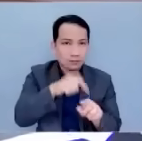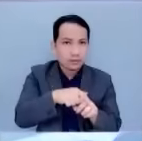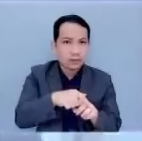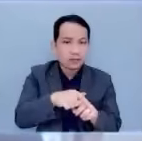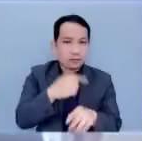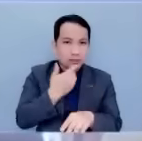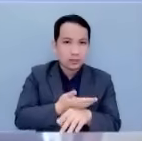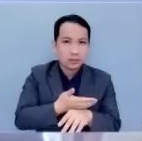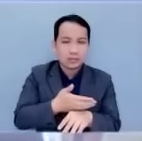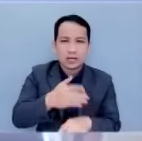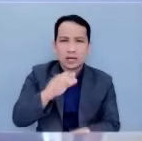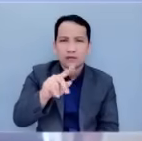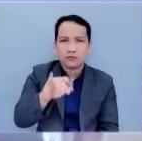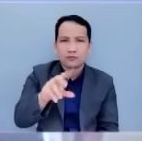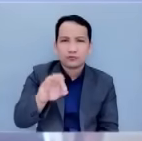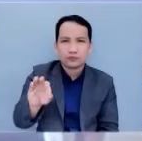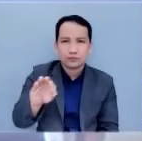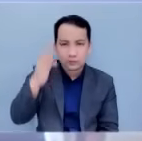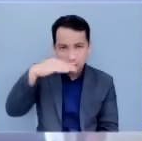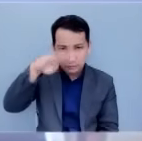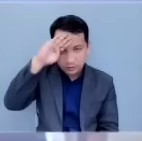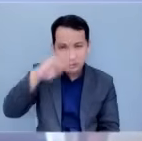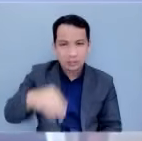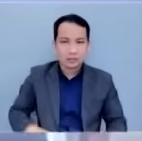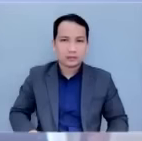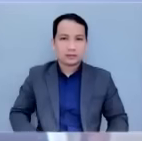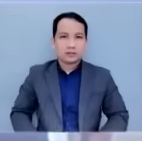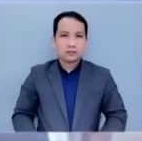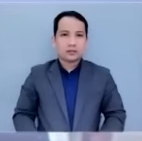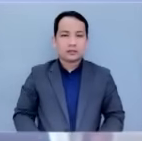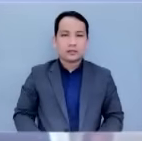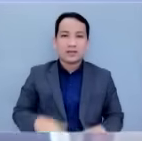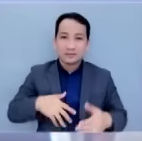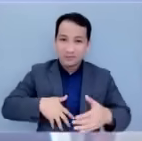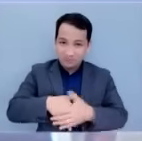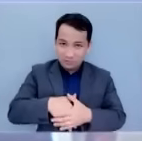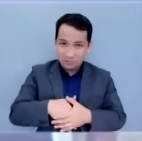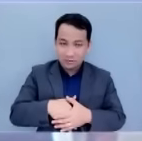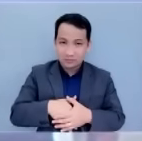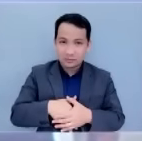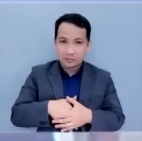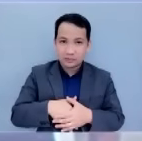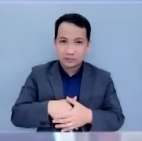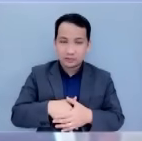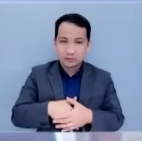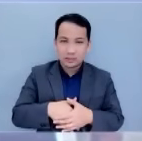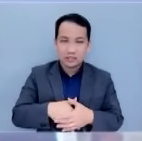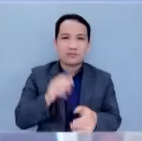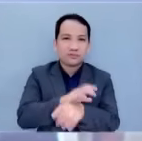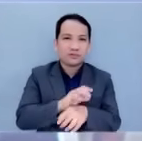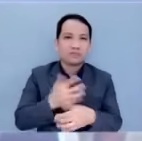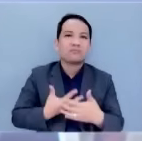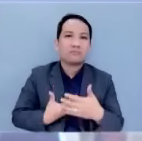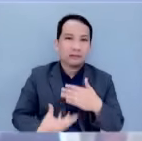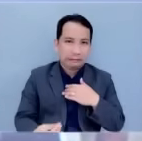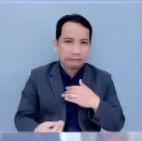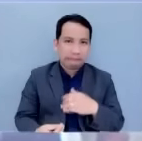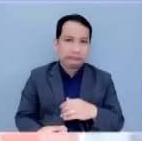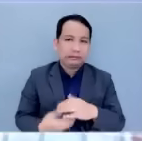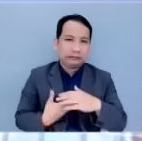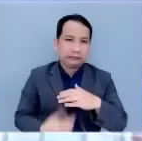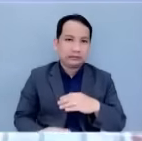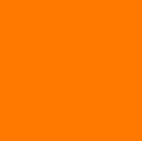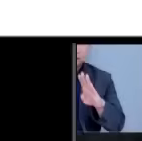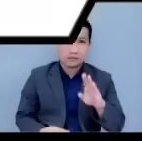Cavite. Ang masaklap pa, nabuntis ang biktima at napilitang magpalaglag. Nasa frontline ng balitang yan, si Brian